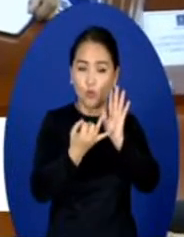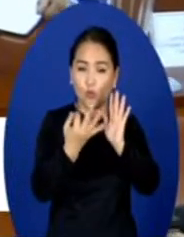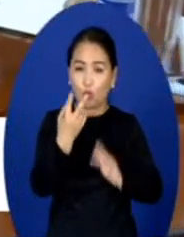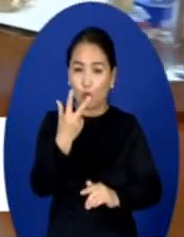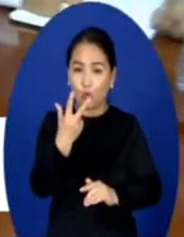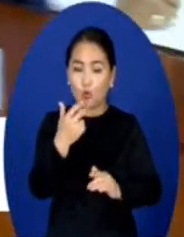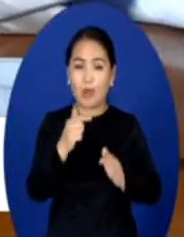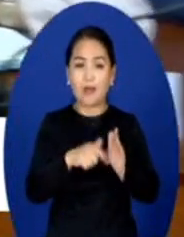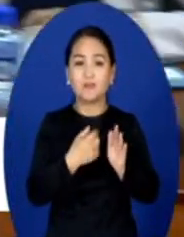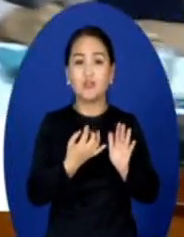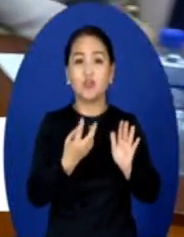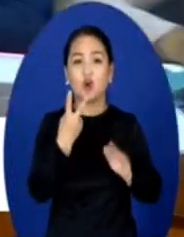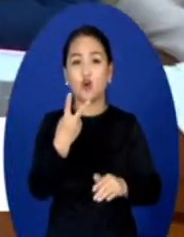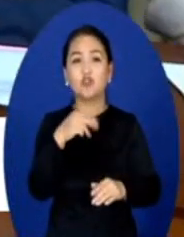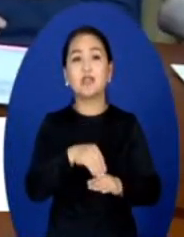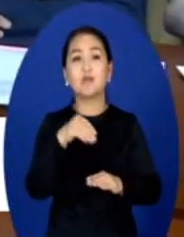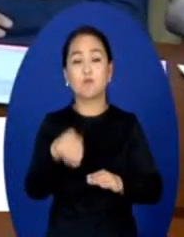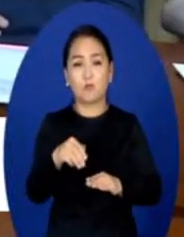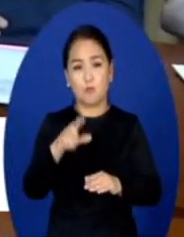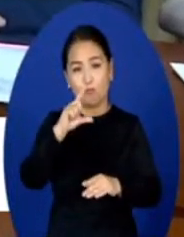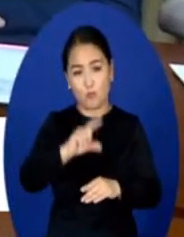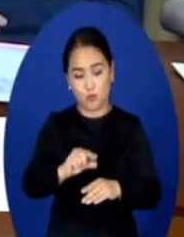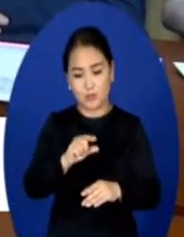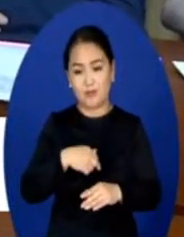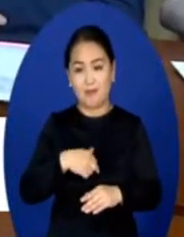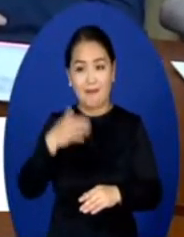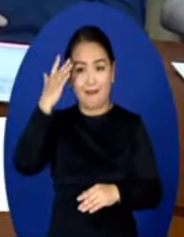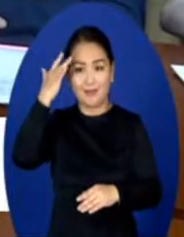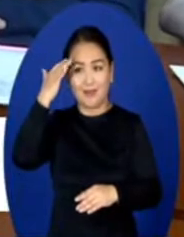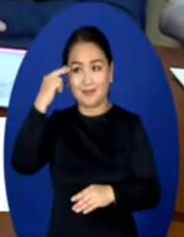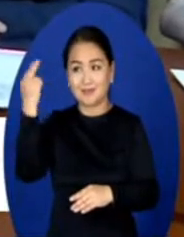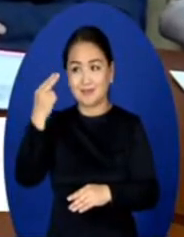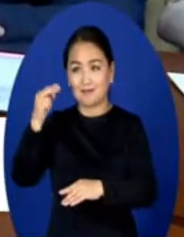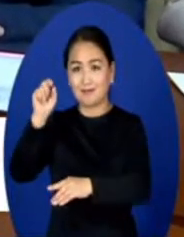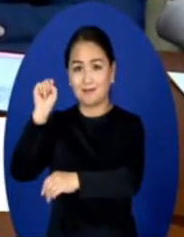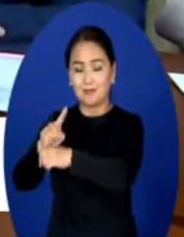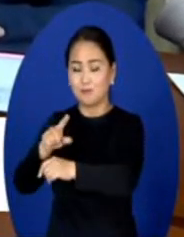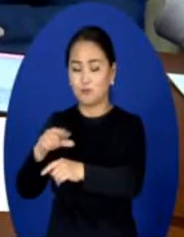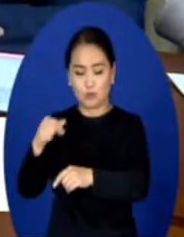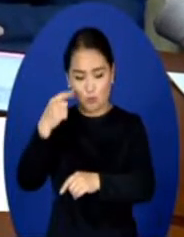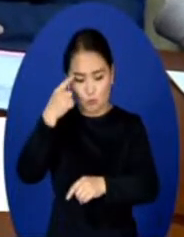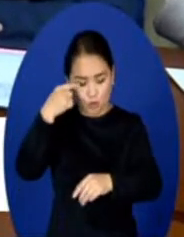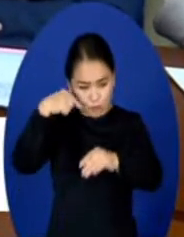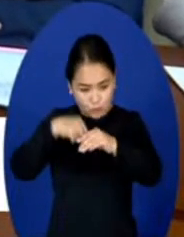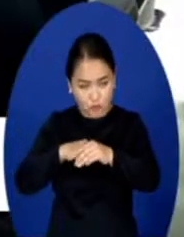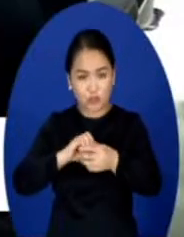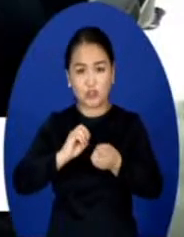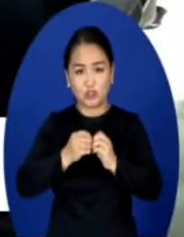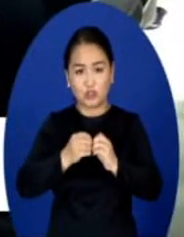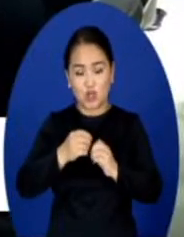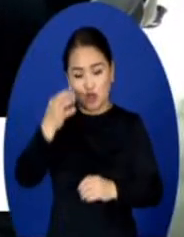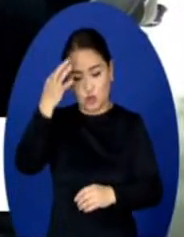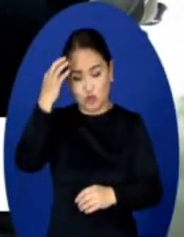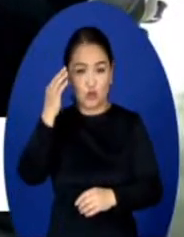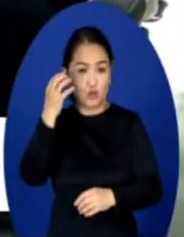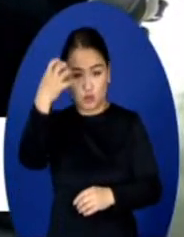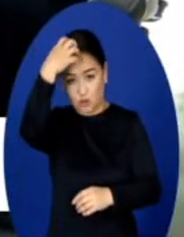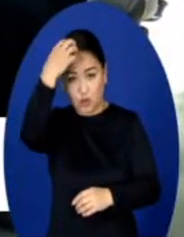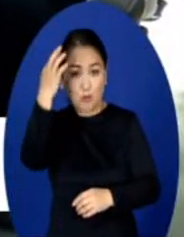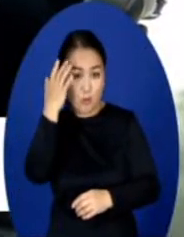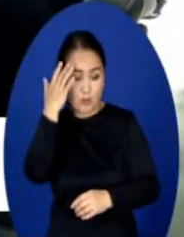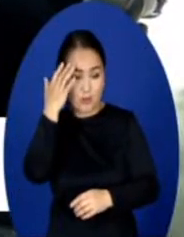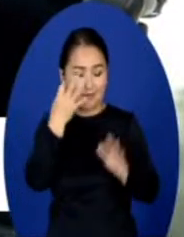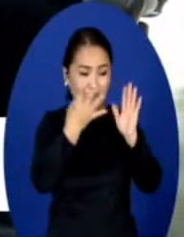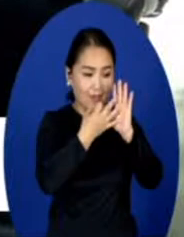төгрөгөөр салбарын орлого багасжээ. Бид цаашдаа гаднаас авдаг эрчим хүчээ дотоодоос хангах нь төрийн бодлого гэдгийг ерөнхий сайд хэлсэн. Тиймээс 8-12